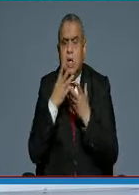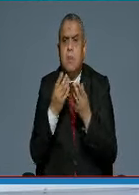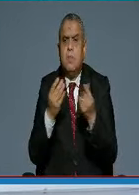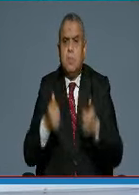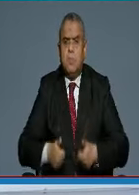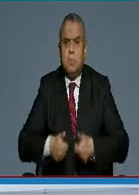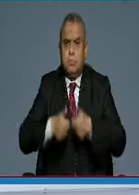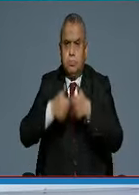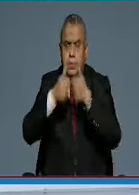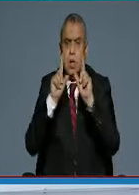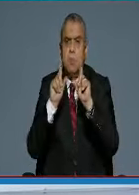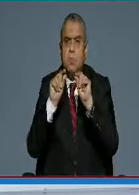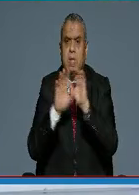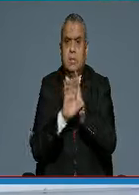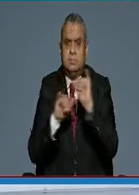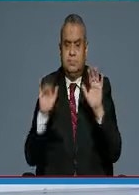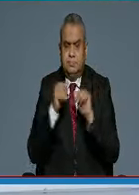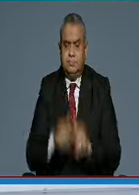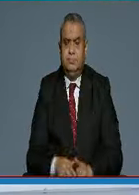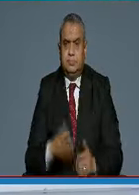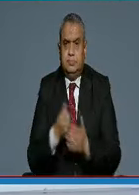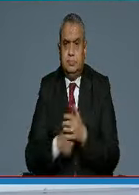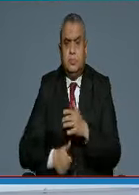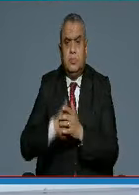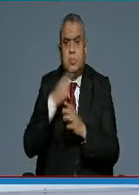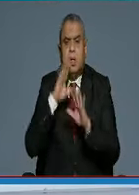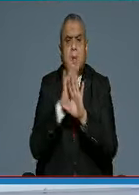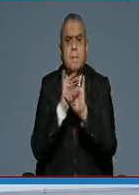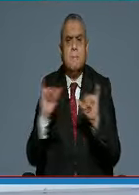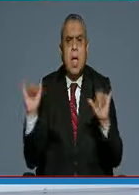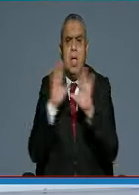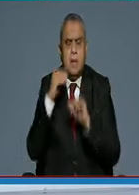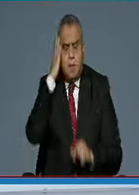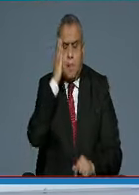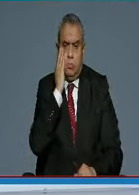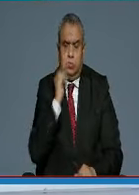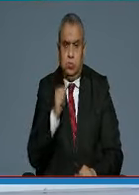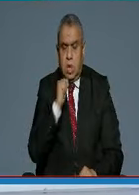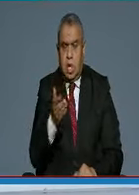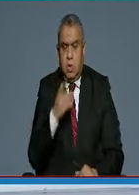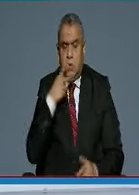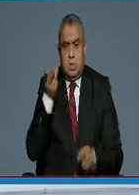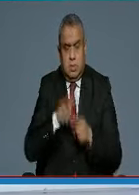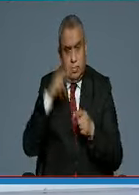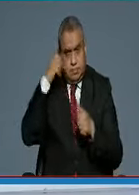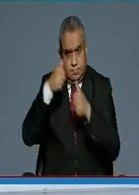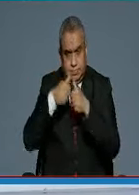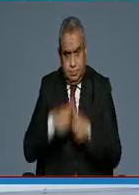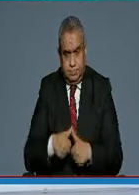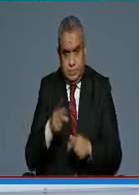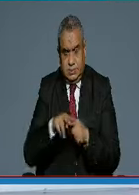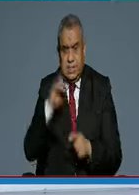النهارده شوال ايجابيات بالجمله كل حاجه حلوه النهارده وبالمناسبه يعني